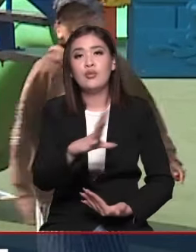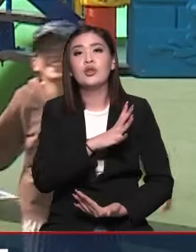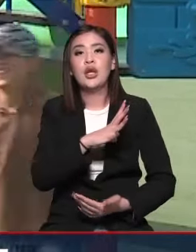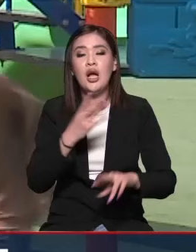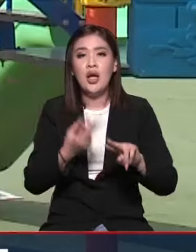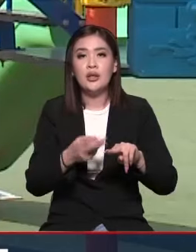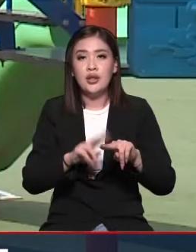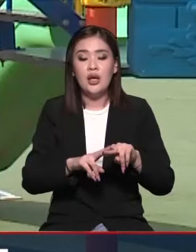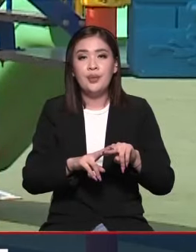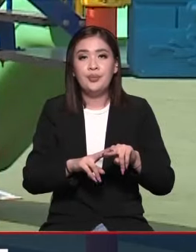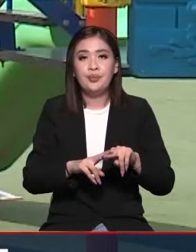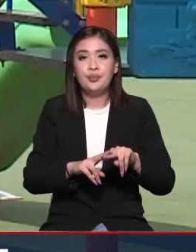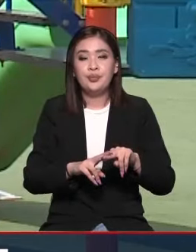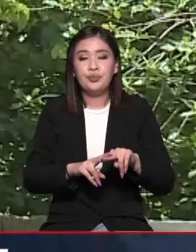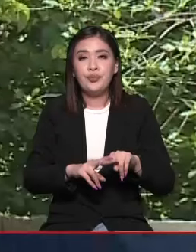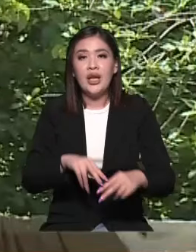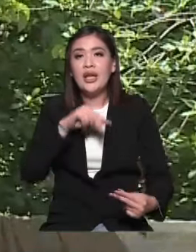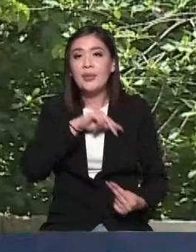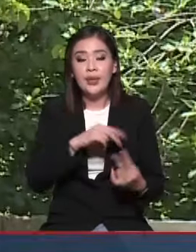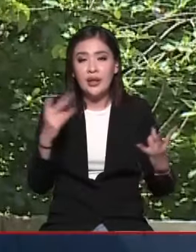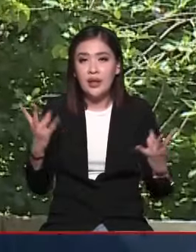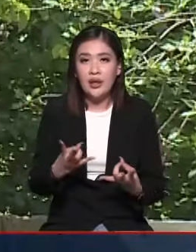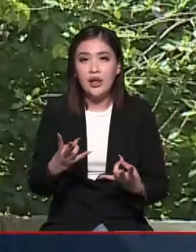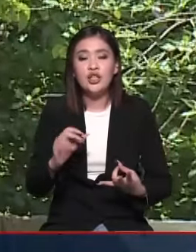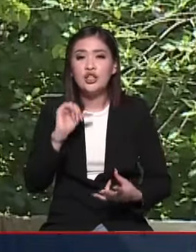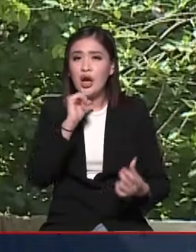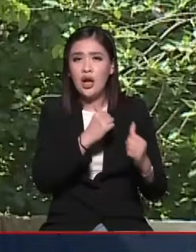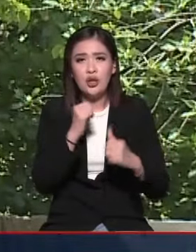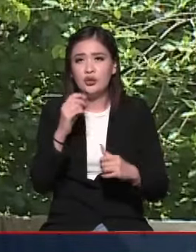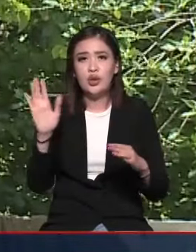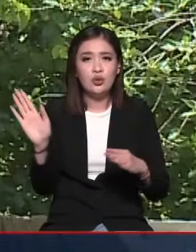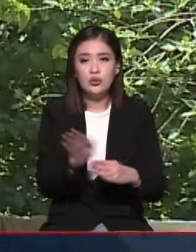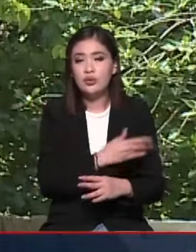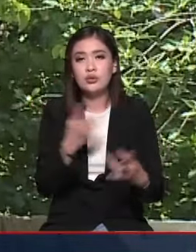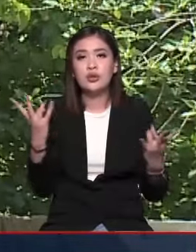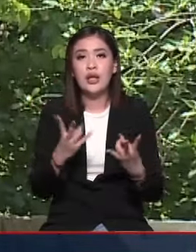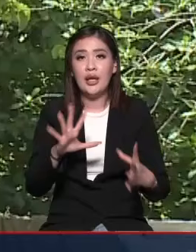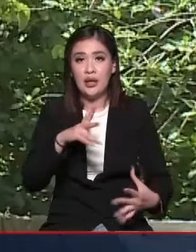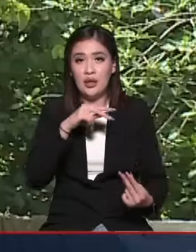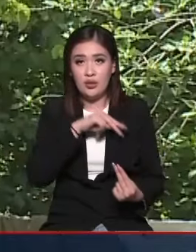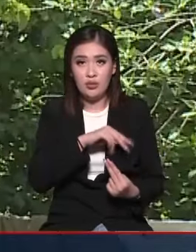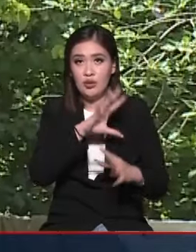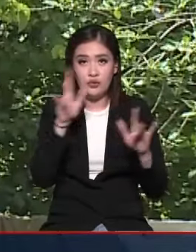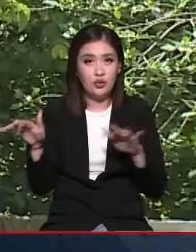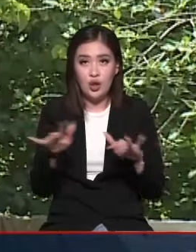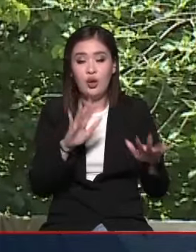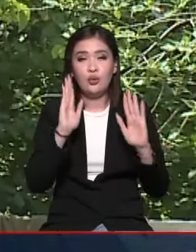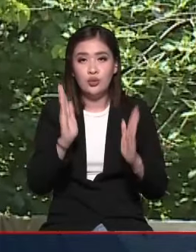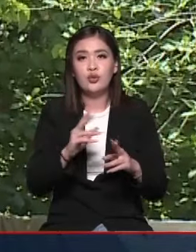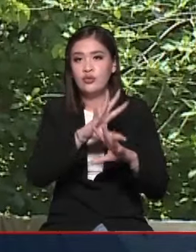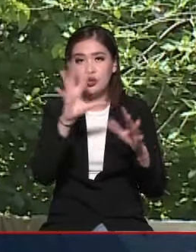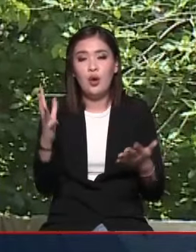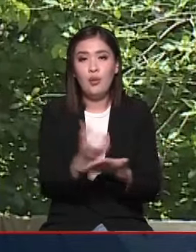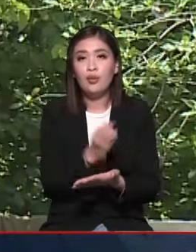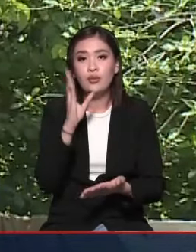екінші мәселе, осындай бір еңбек керек. Жалқаулықтан арылу керек. Еңбек етсең, әрекет жасасаң берекеті болады деген